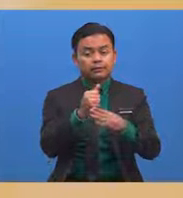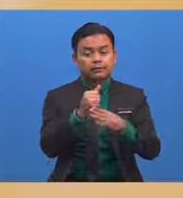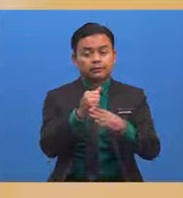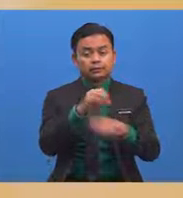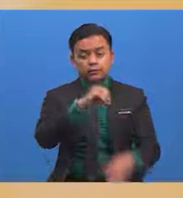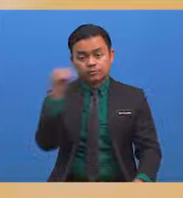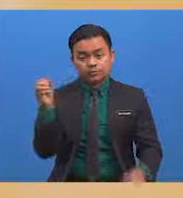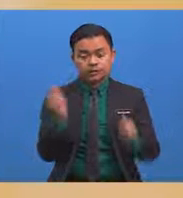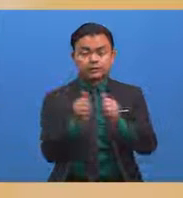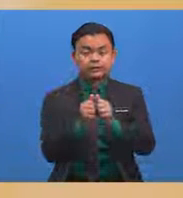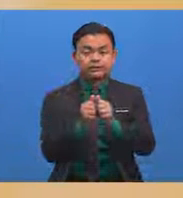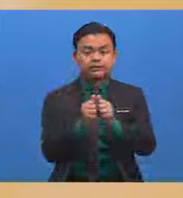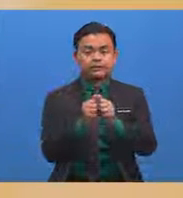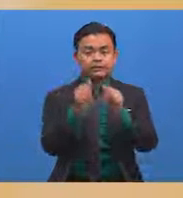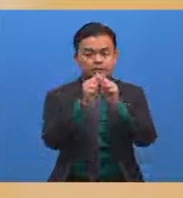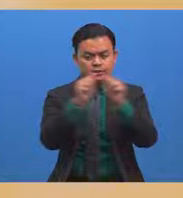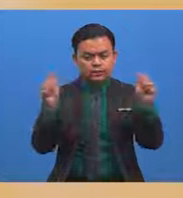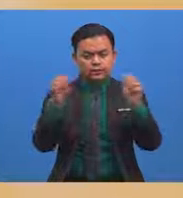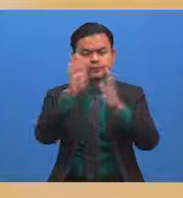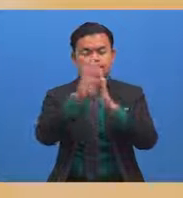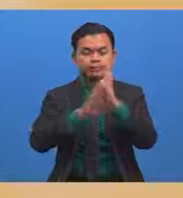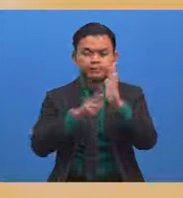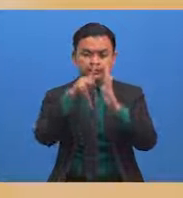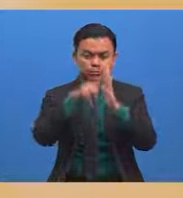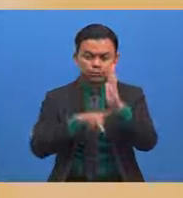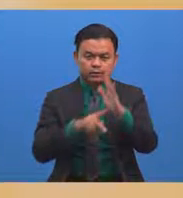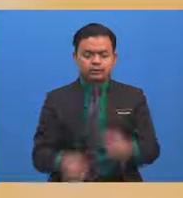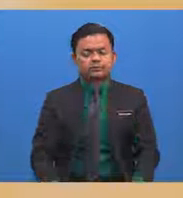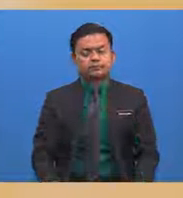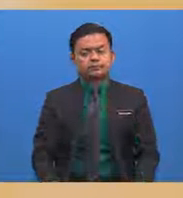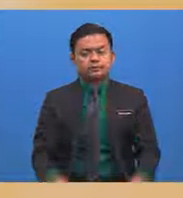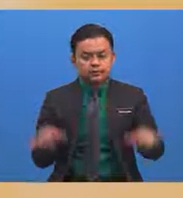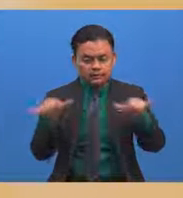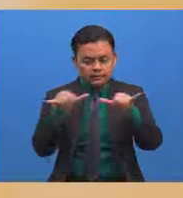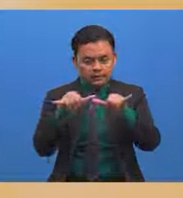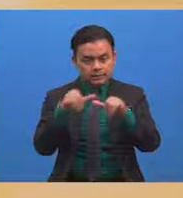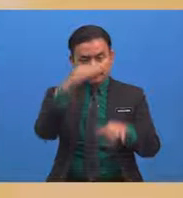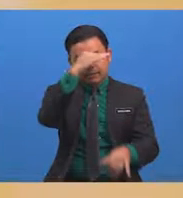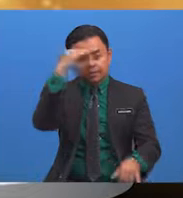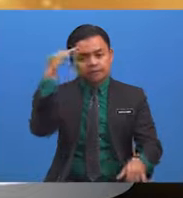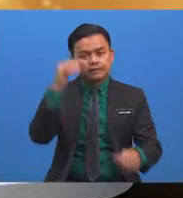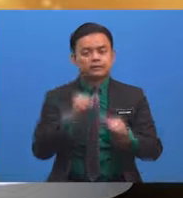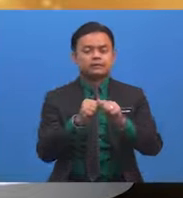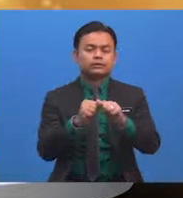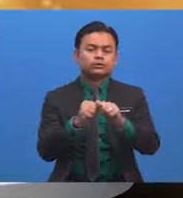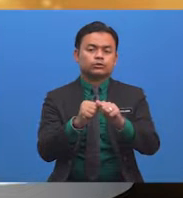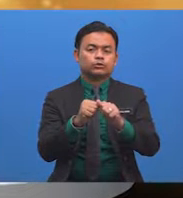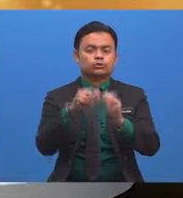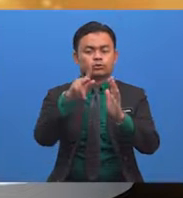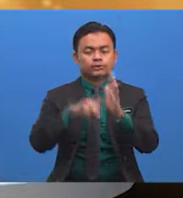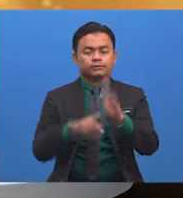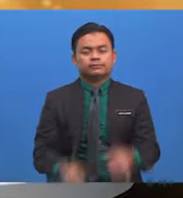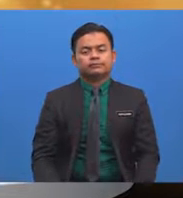berkurang, ukuran saiz bayang-bayang ikut menjadi kurang juga. Adakah murid-murid dapat